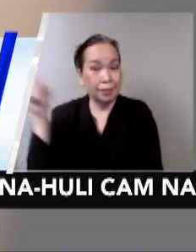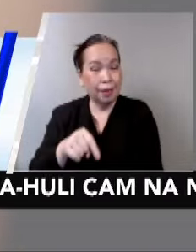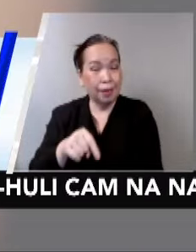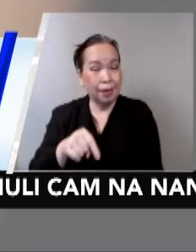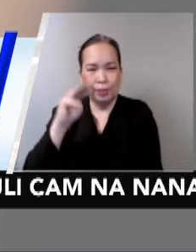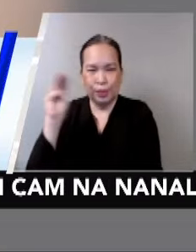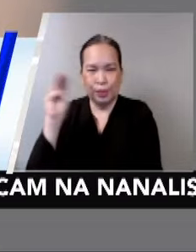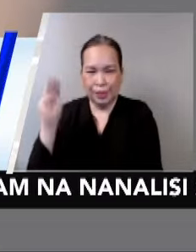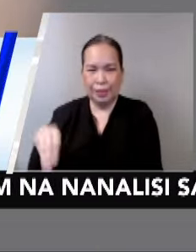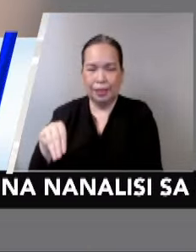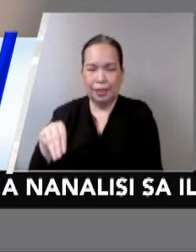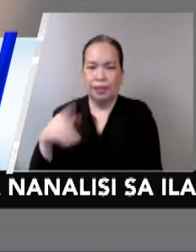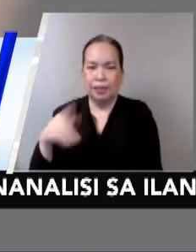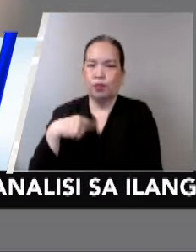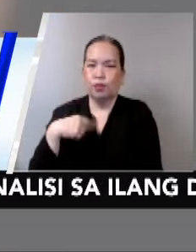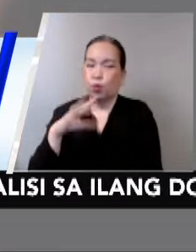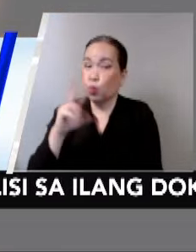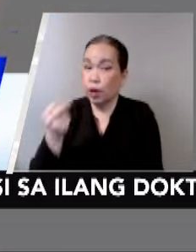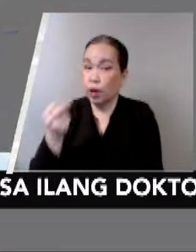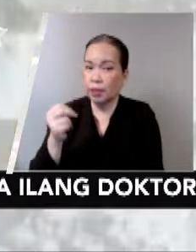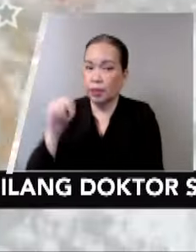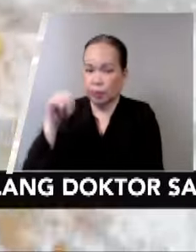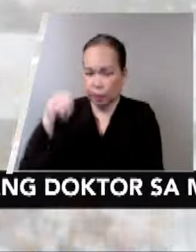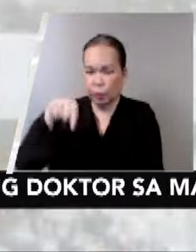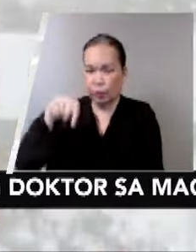fan meeting this June.